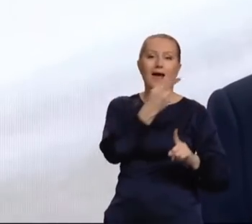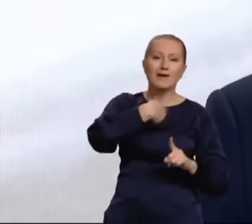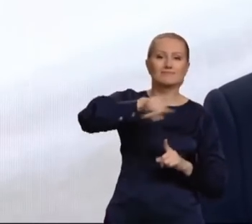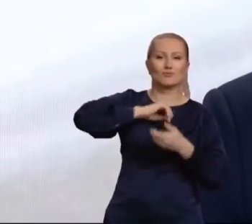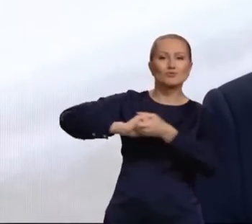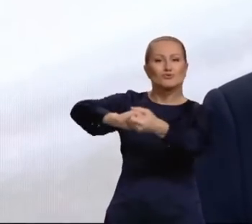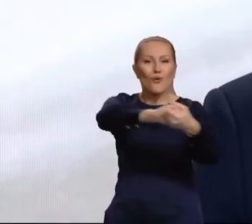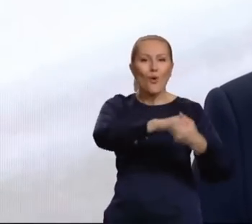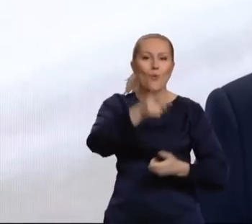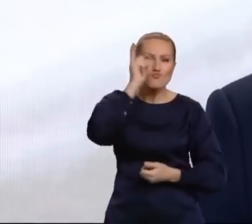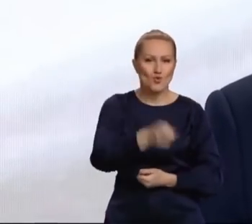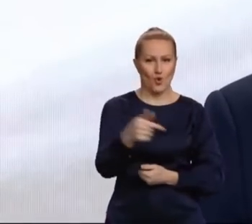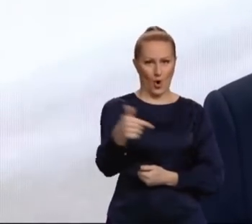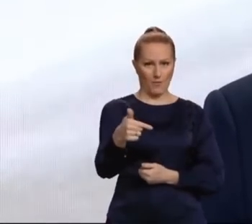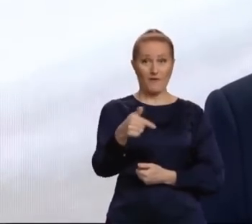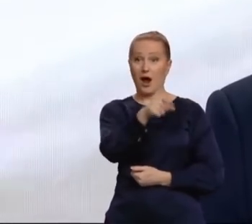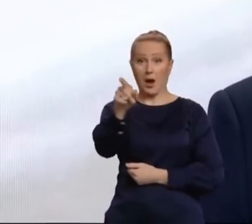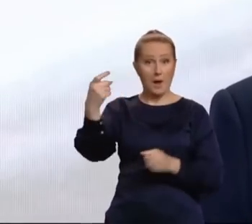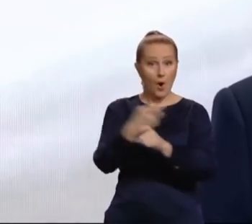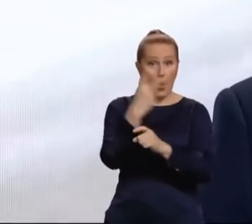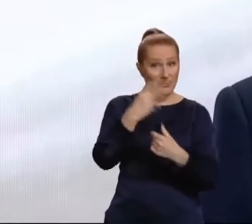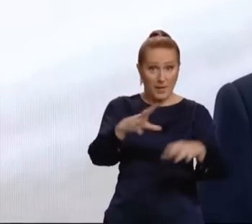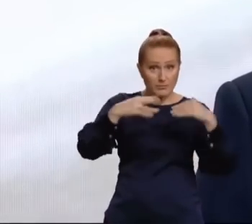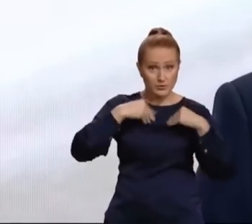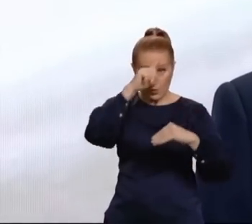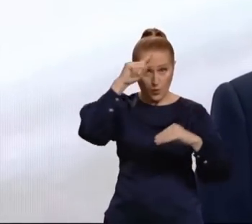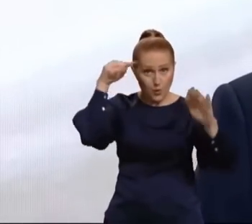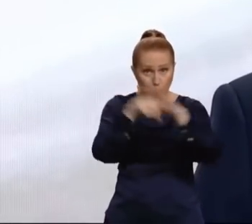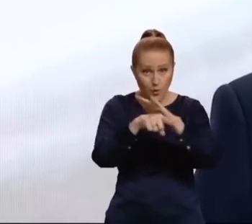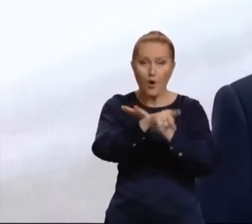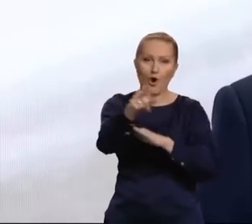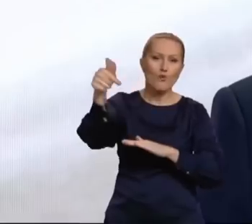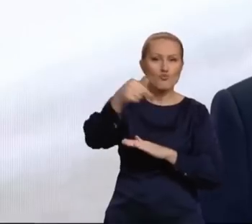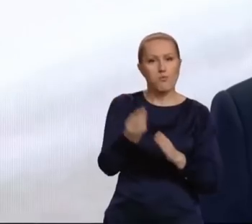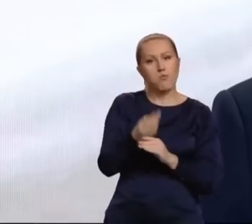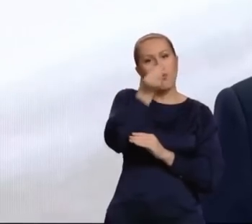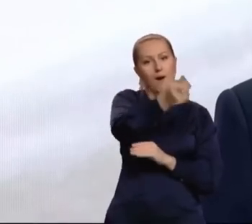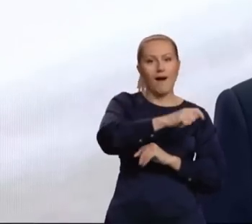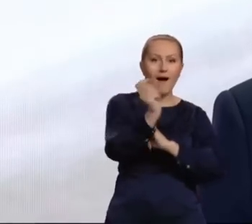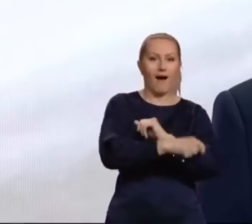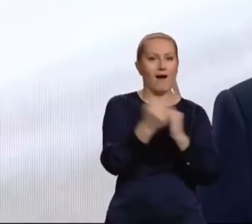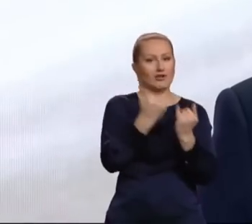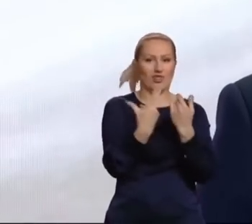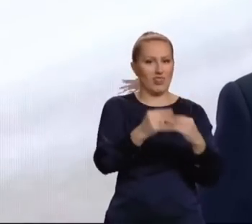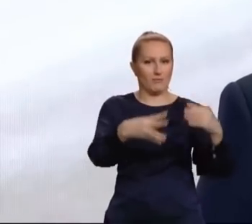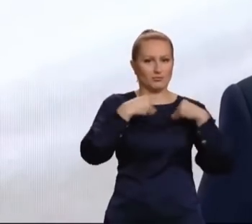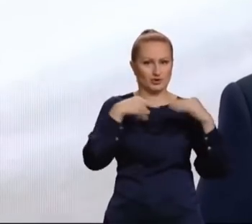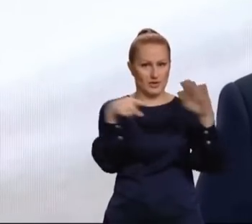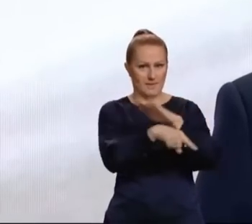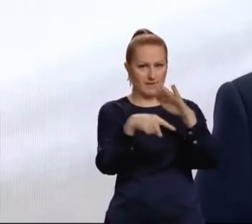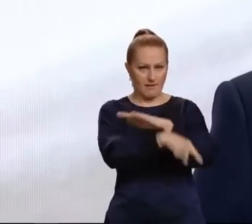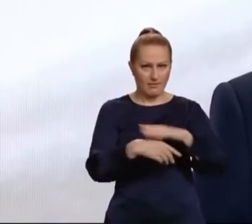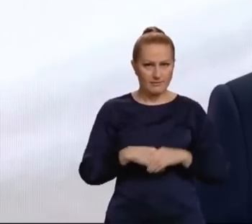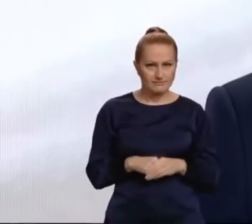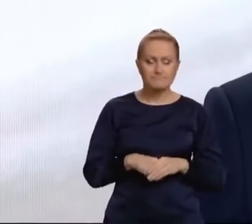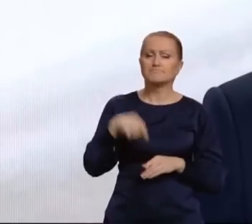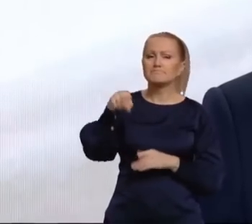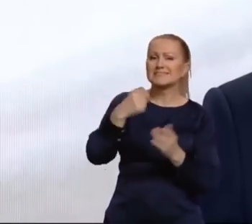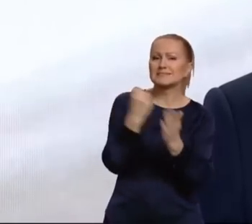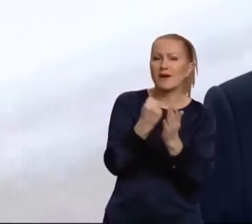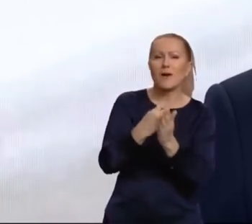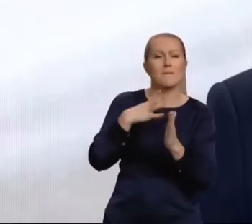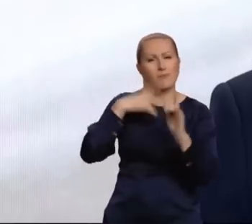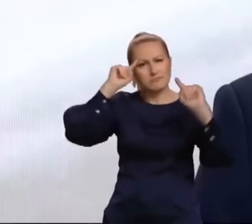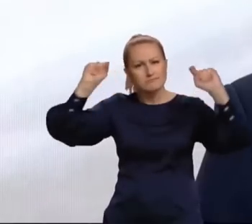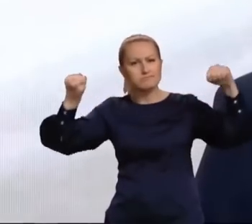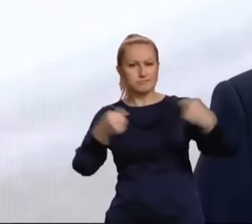sorry. A państwa, dzięki, które nie chcą widzę. Przyjmować imigrantów, będą musiały płacić ja za ich nieprzyjmowanie. W tej sprawie ścierały się w Polsce dwie